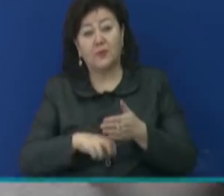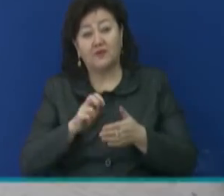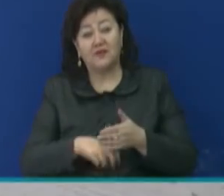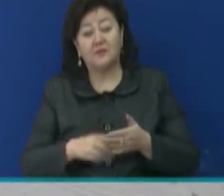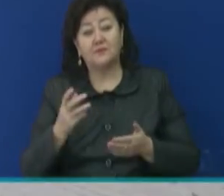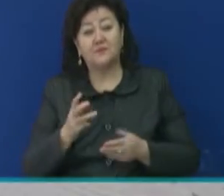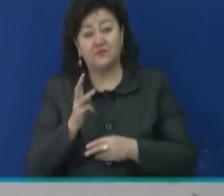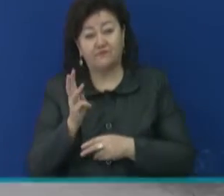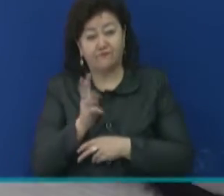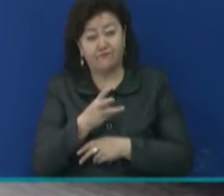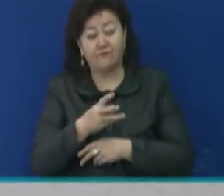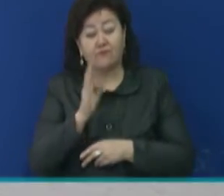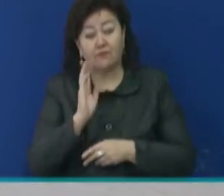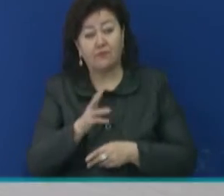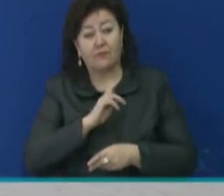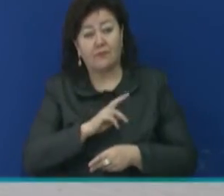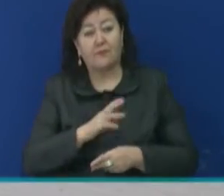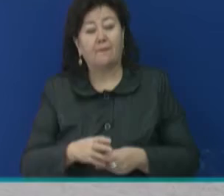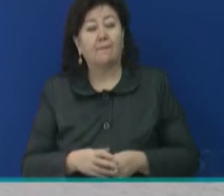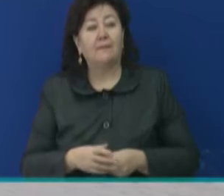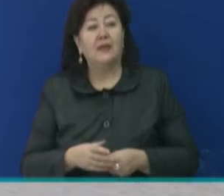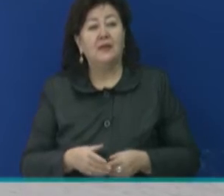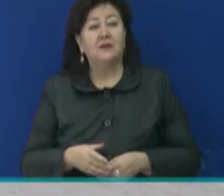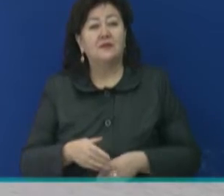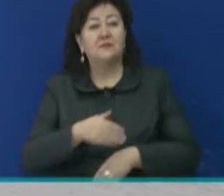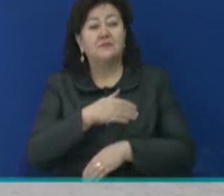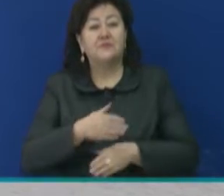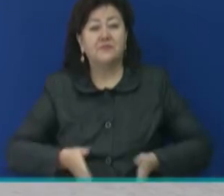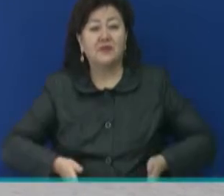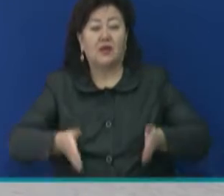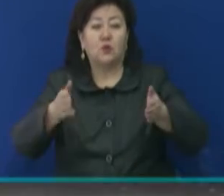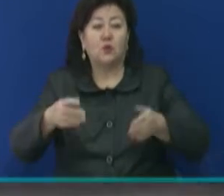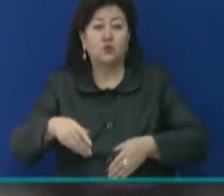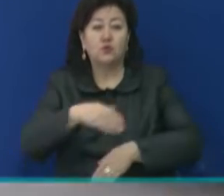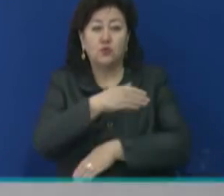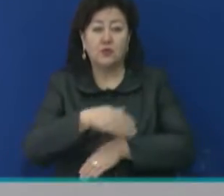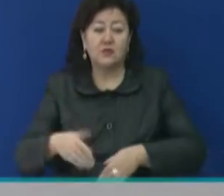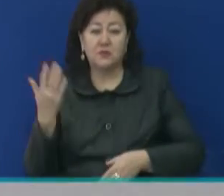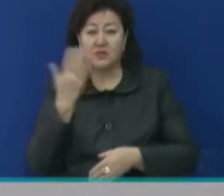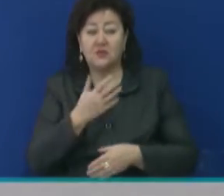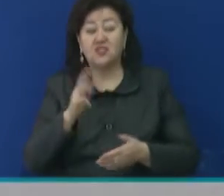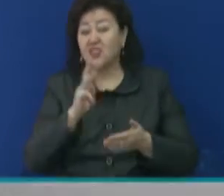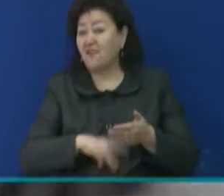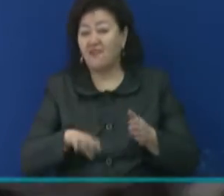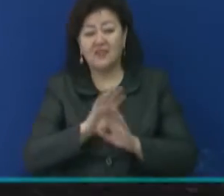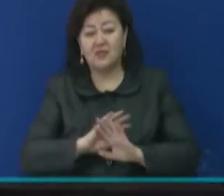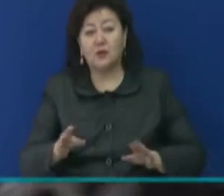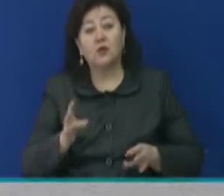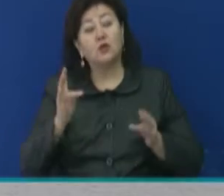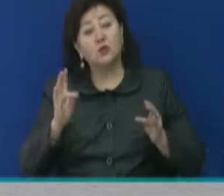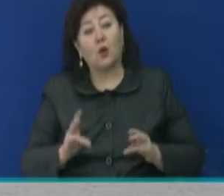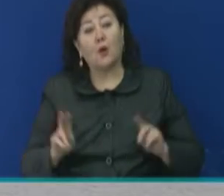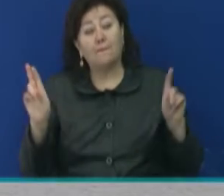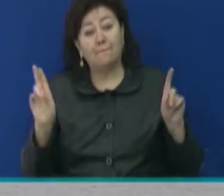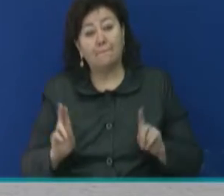правопорядка за нарушение пересечения дорожной разметки которую не было видно в зимнее время штрафовать не будут Однако это не значит что к правилам